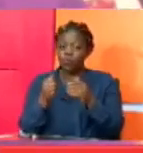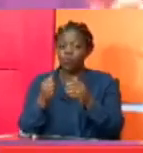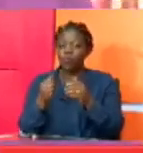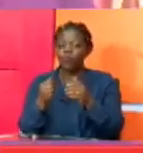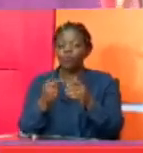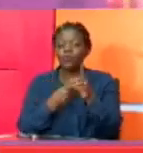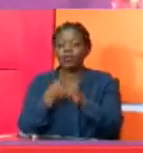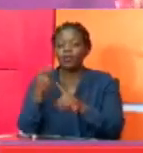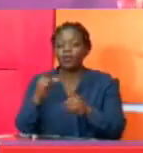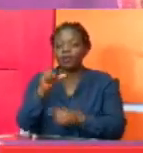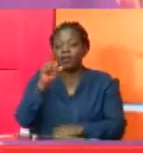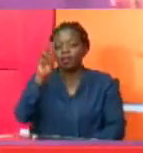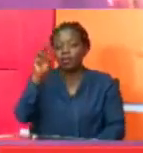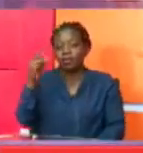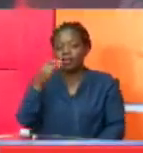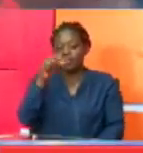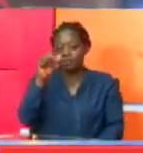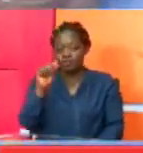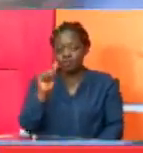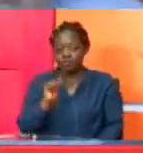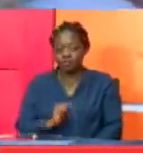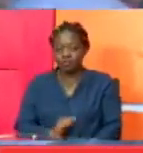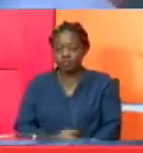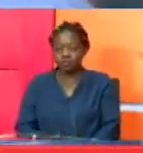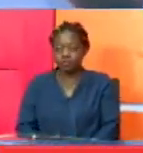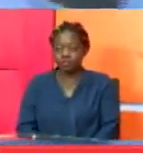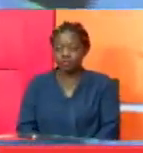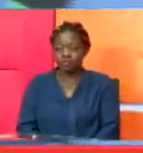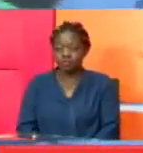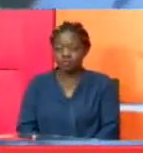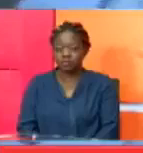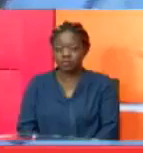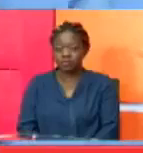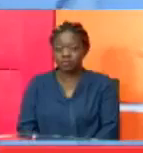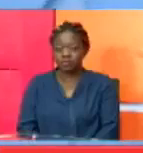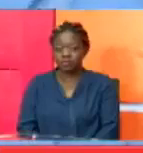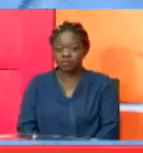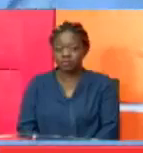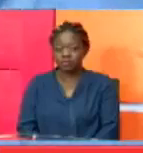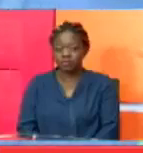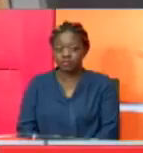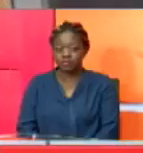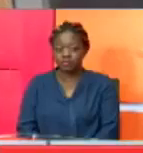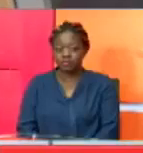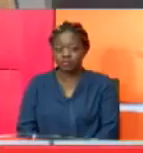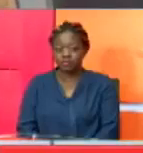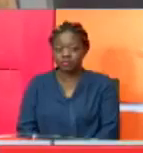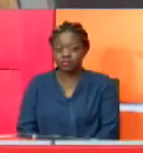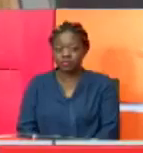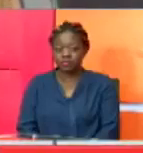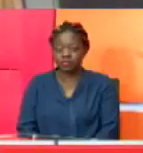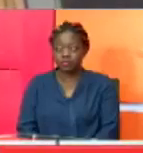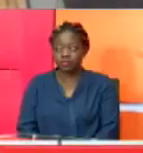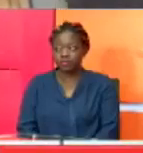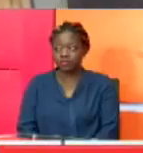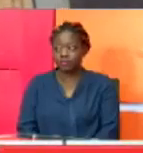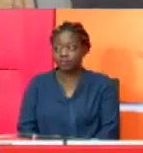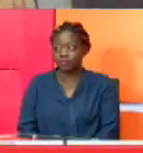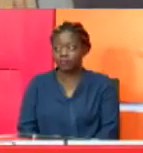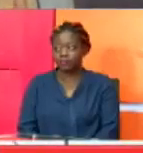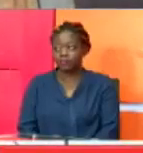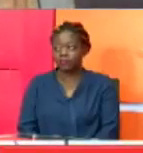Dr. Cyprian Kizito Luwanga kyewunsiza nti baali bavubuka abalina amaanyi nga basobola okwekolera. Okwesanga ng'abo